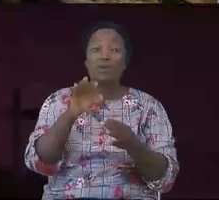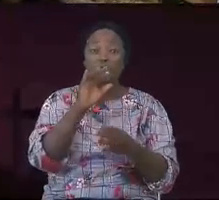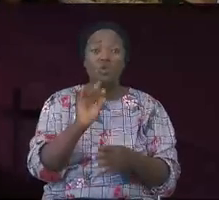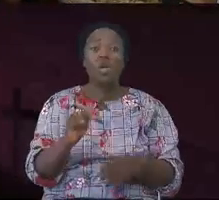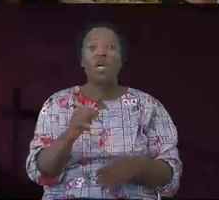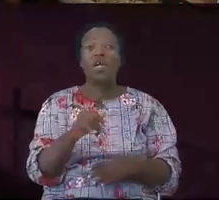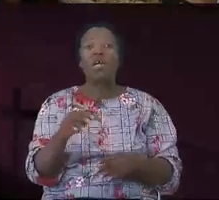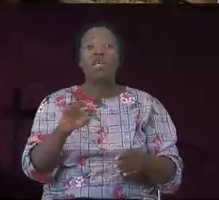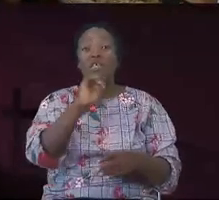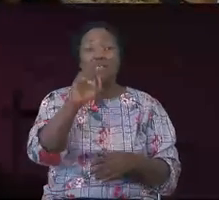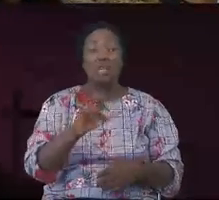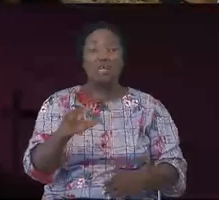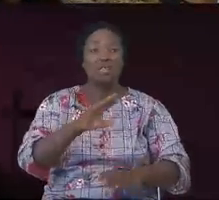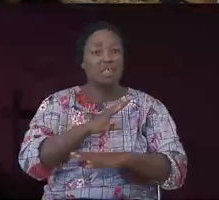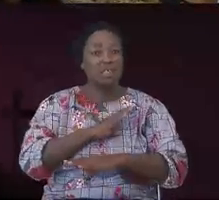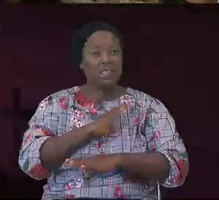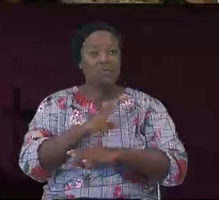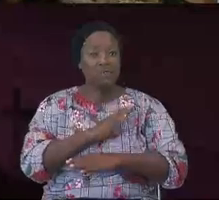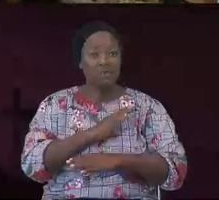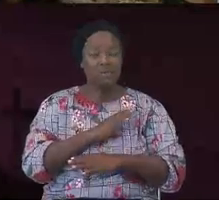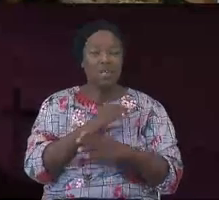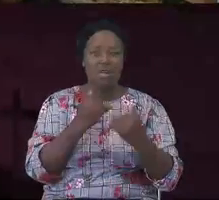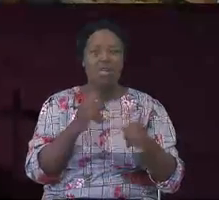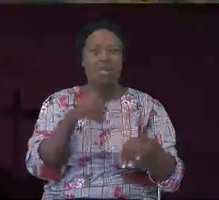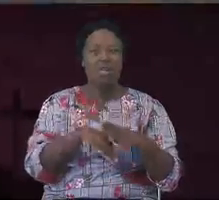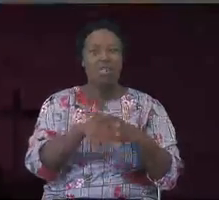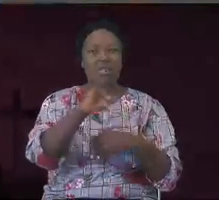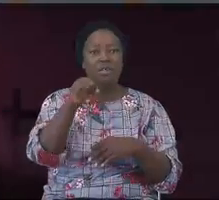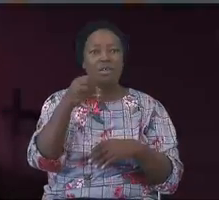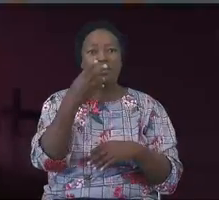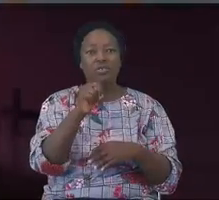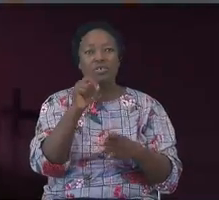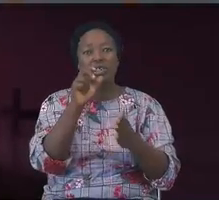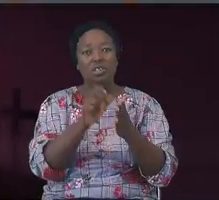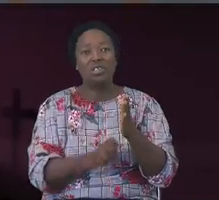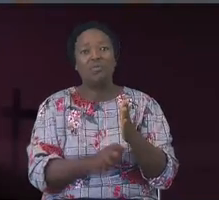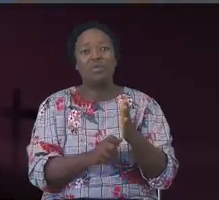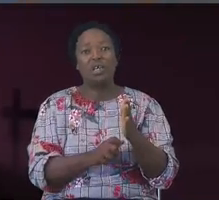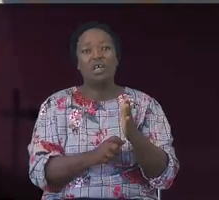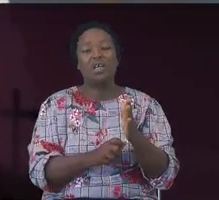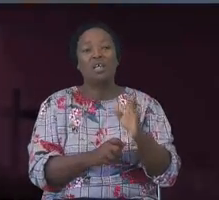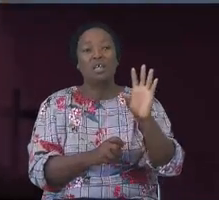La merveille. Notre satisfaction spirituelle et